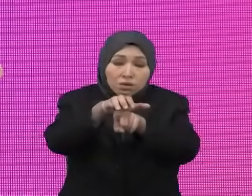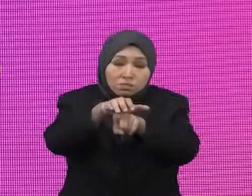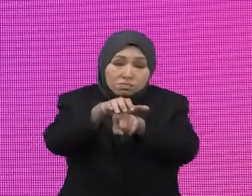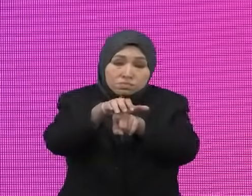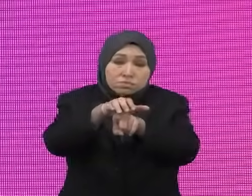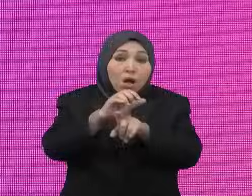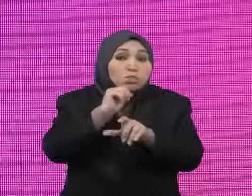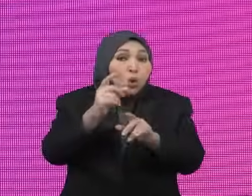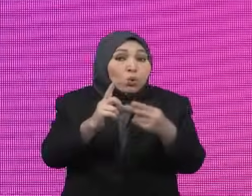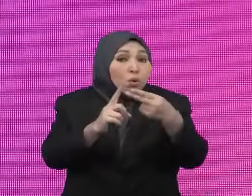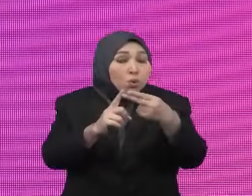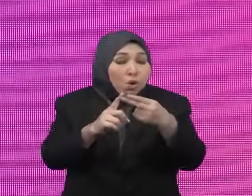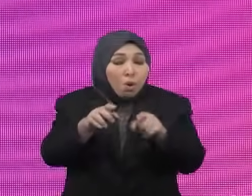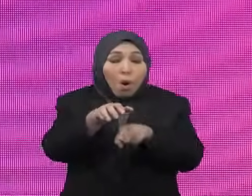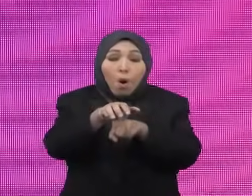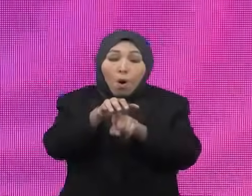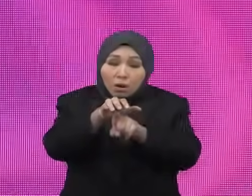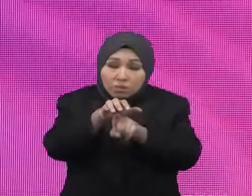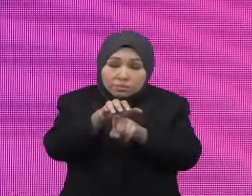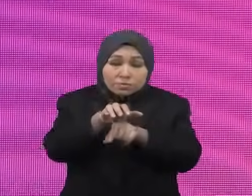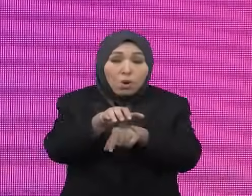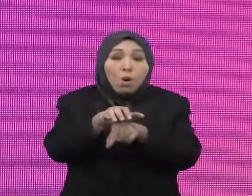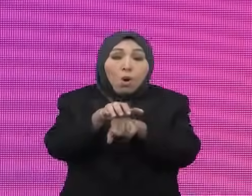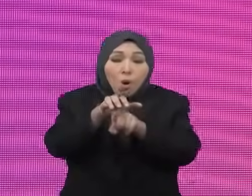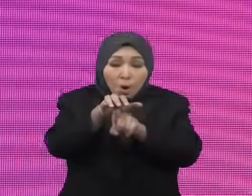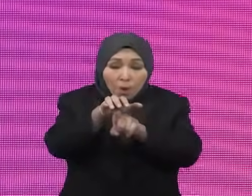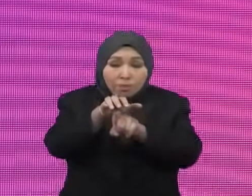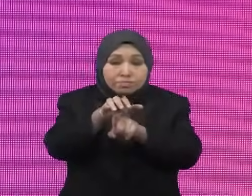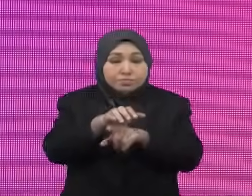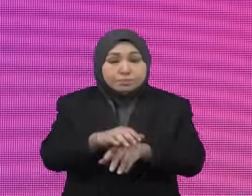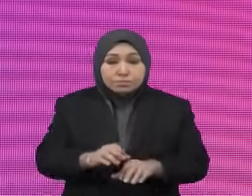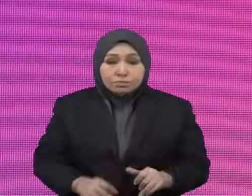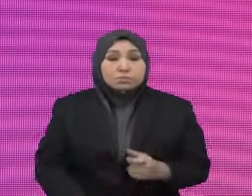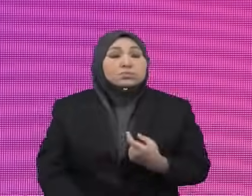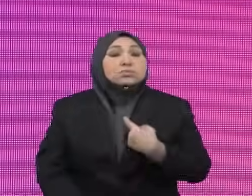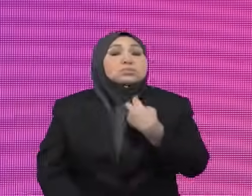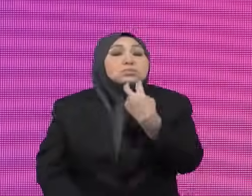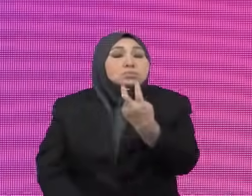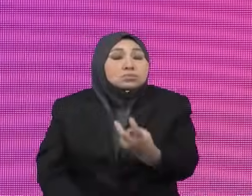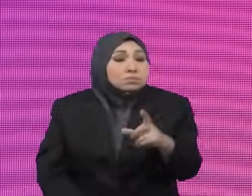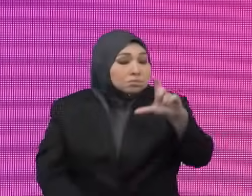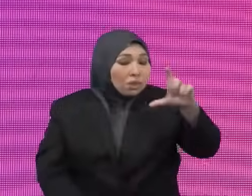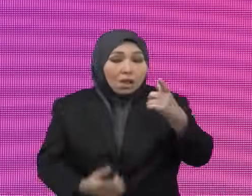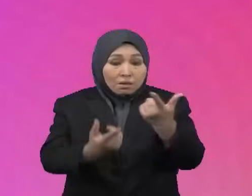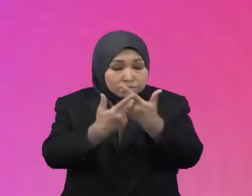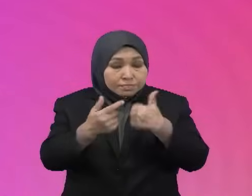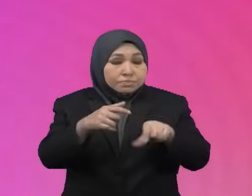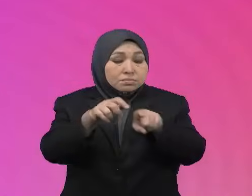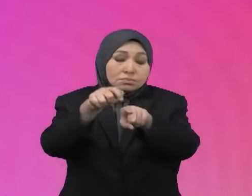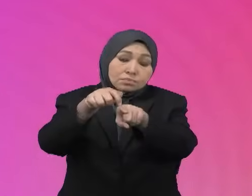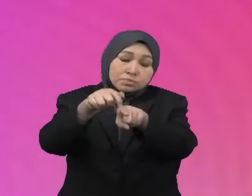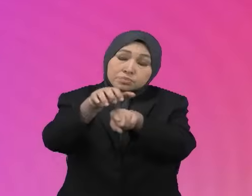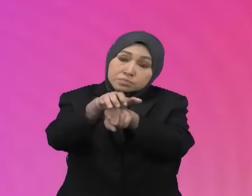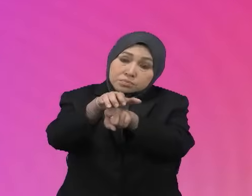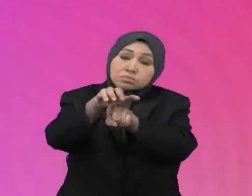Bukan sekadar huruf. Qa. Qa. Ha, suara tebal datang di situ. Okey. Mana